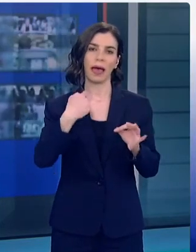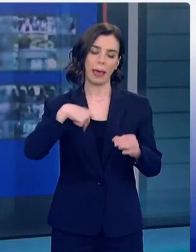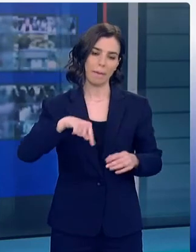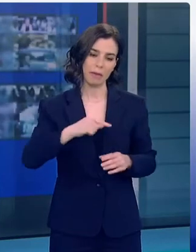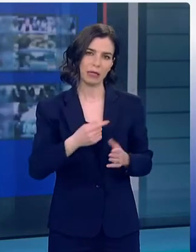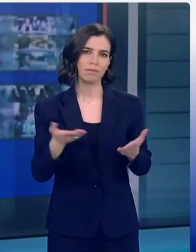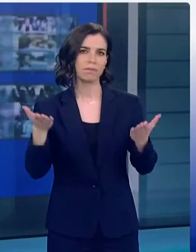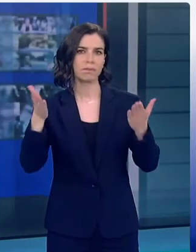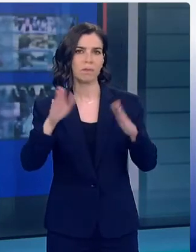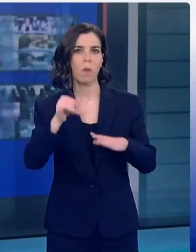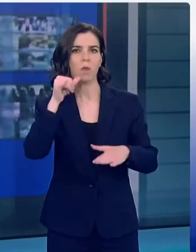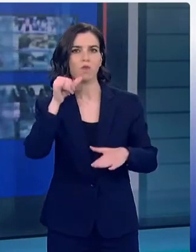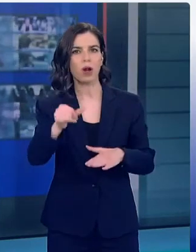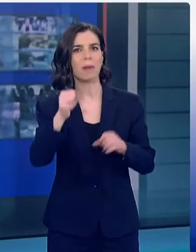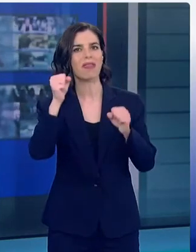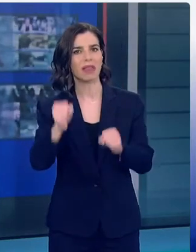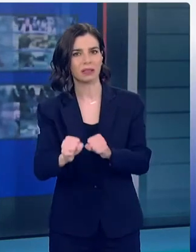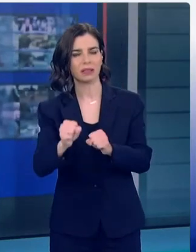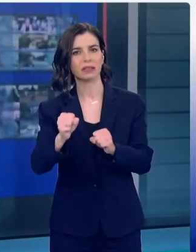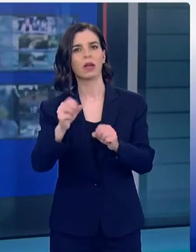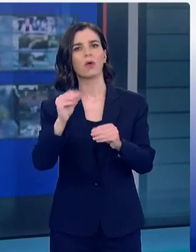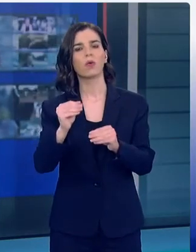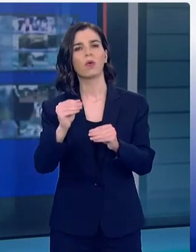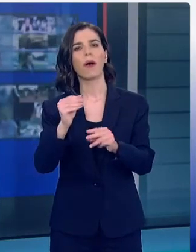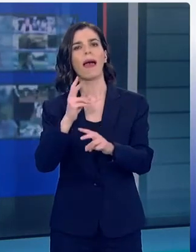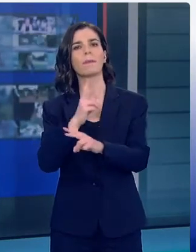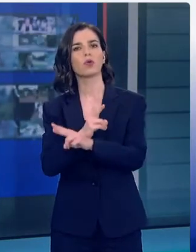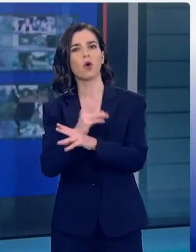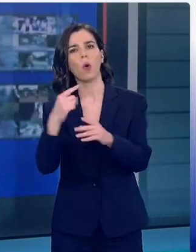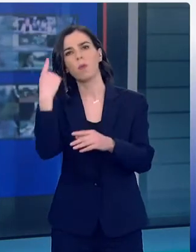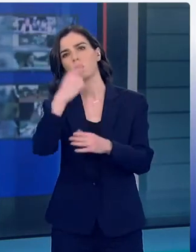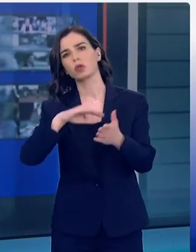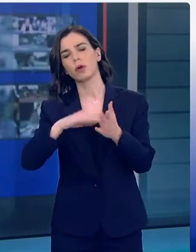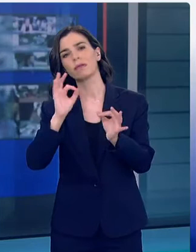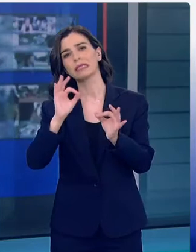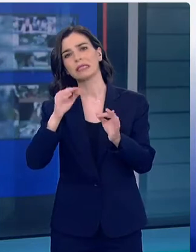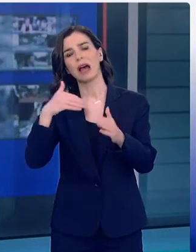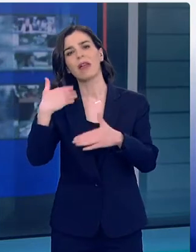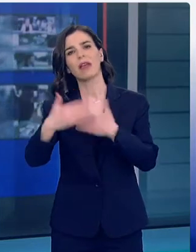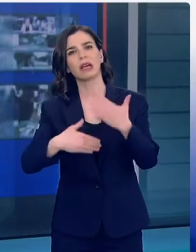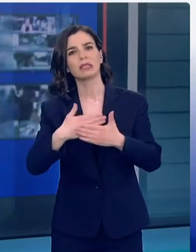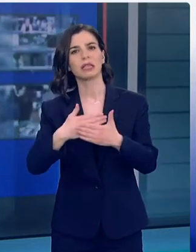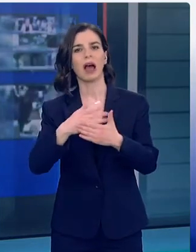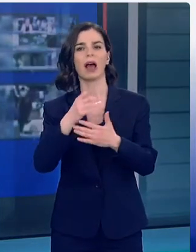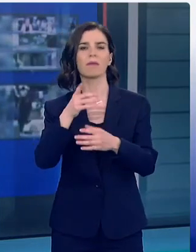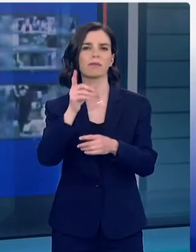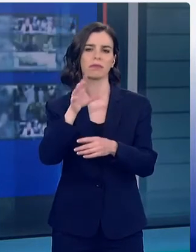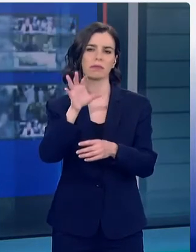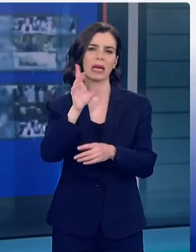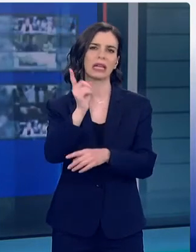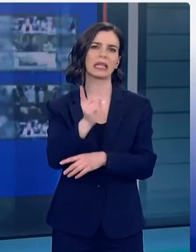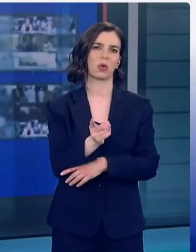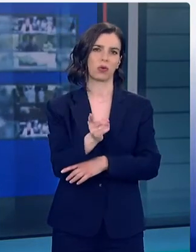καλύψουμε σε μόνιμες θέσεις τις θέσεις του επικουρικού προσωπικού, μέσα βέβαια από διαδικασία κρίσεων και σύμφωνα βέβαια